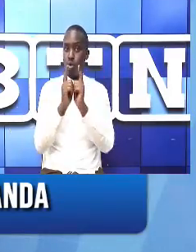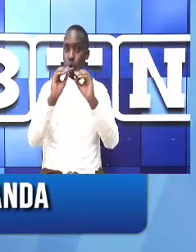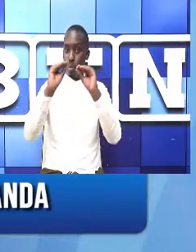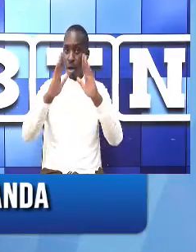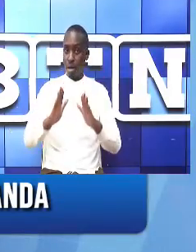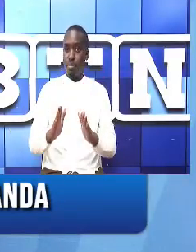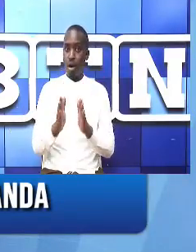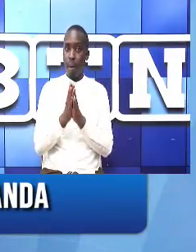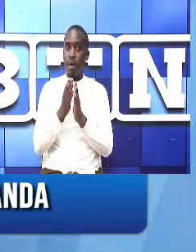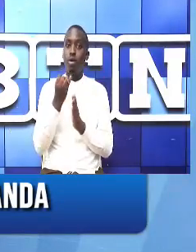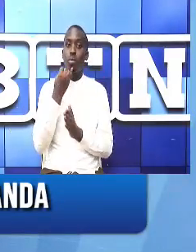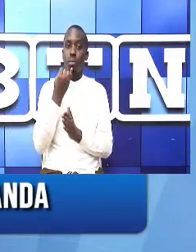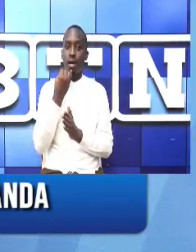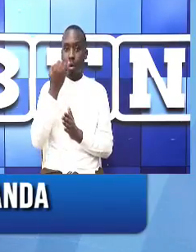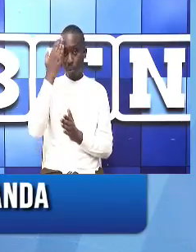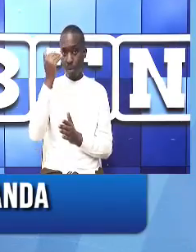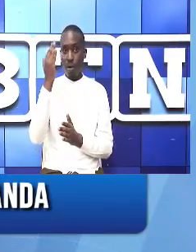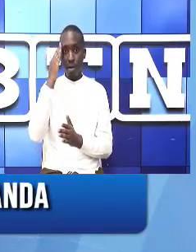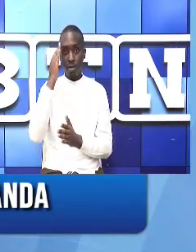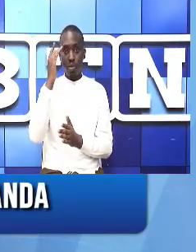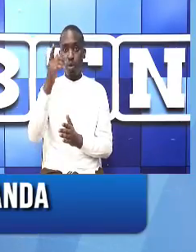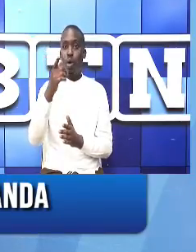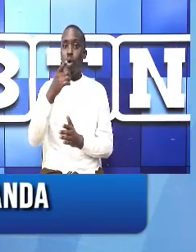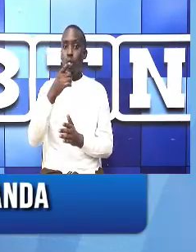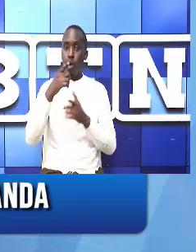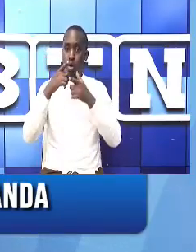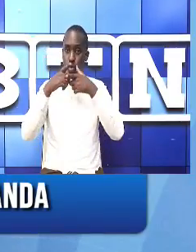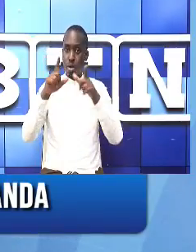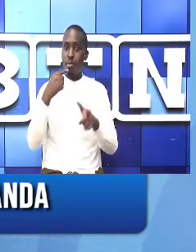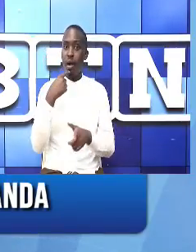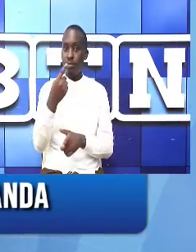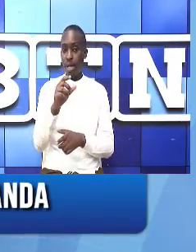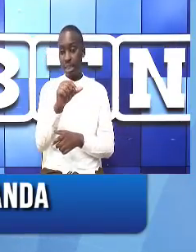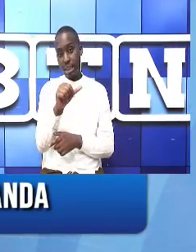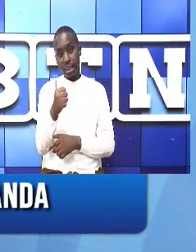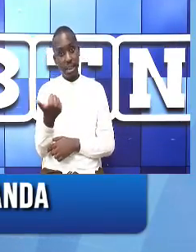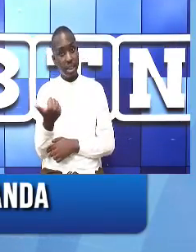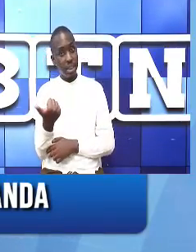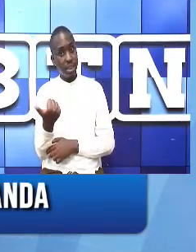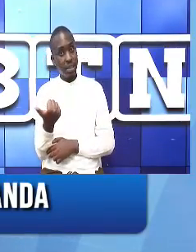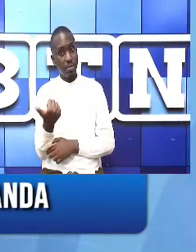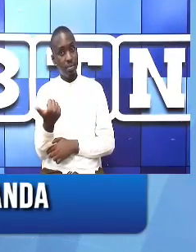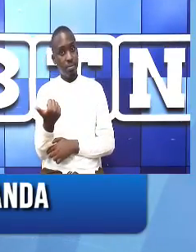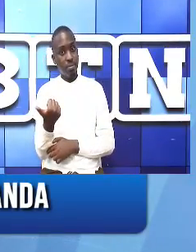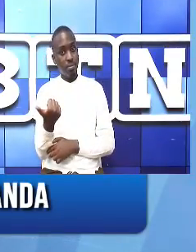wa mwana kuko ni we uzi urwo rurimi avuga ikindi ni uko